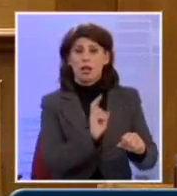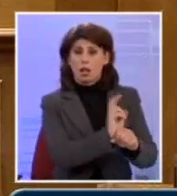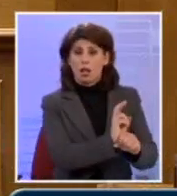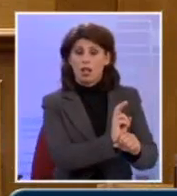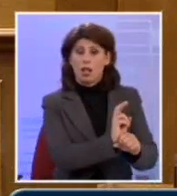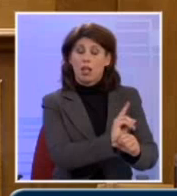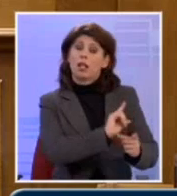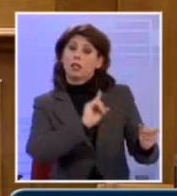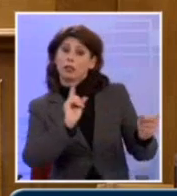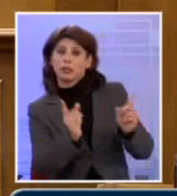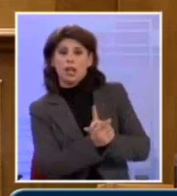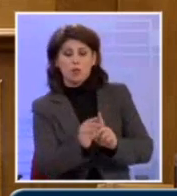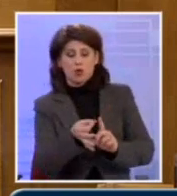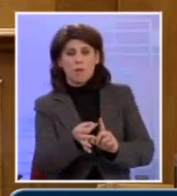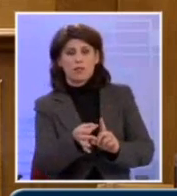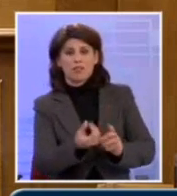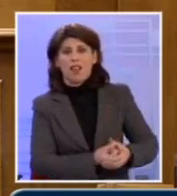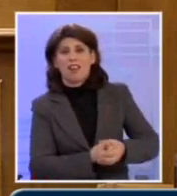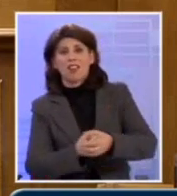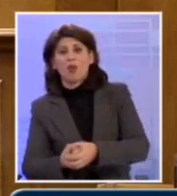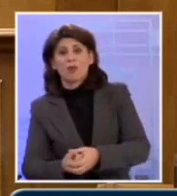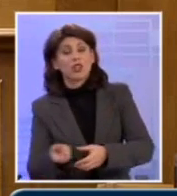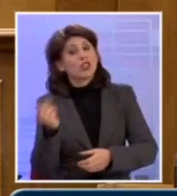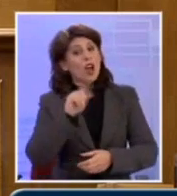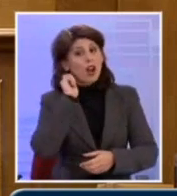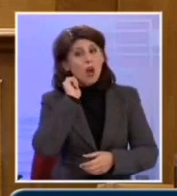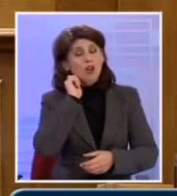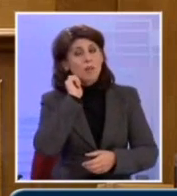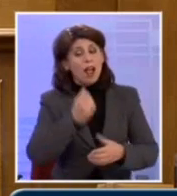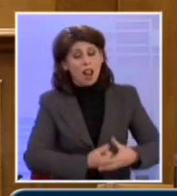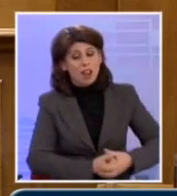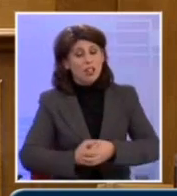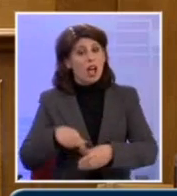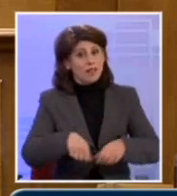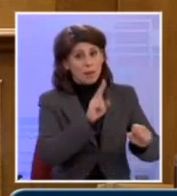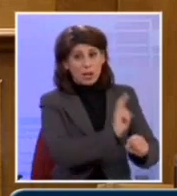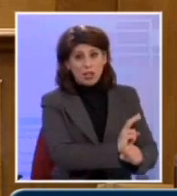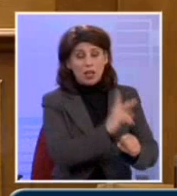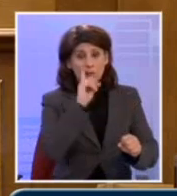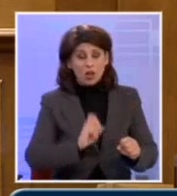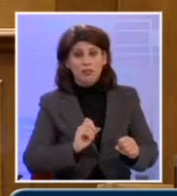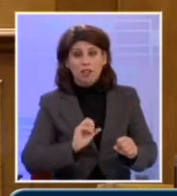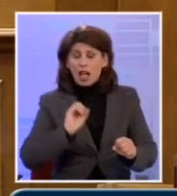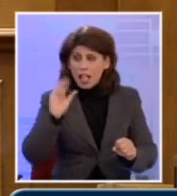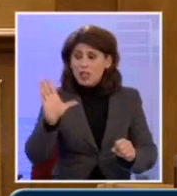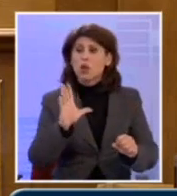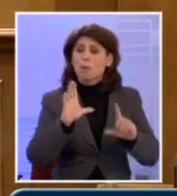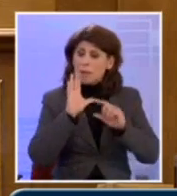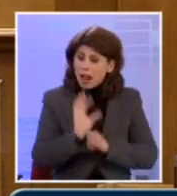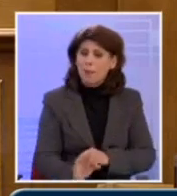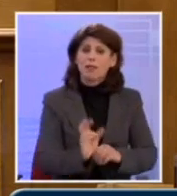την άλλη όψη του νομίσματος, της λιτότητας, το άλλο όνομα της λιτότητας. Αυτά τα πλεονάσματα, η υποχρέωση σε εξωπραγματικά